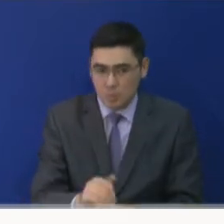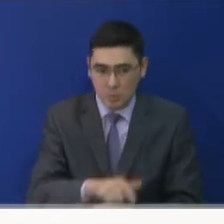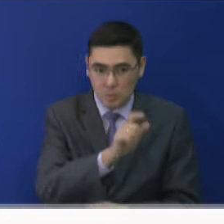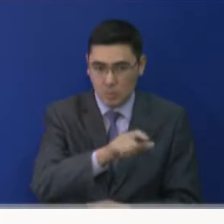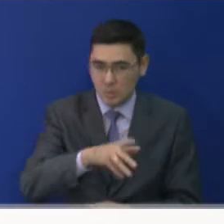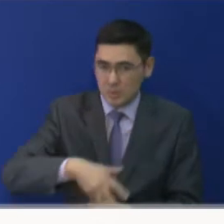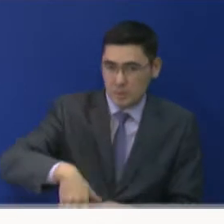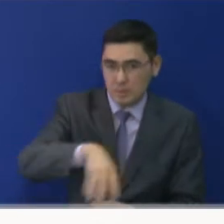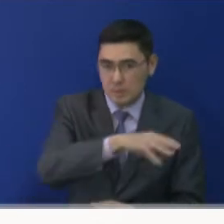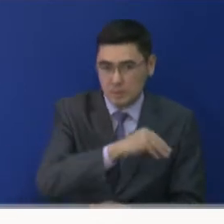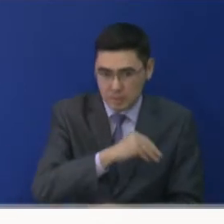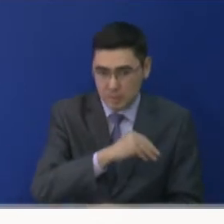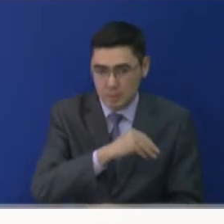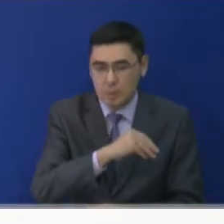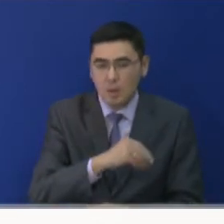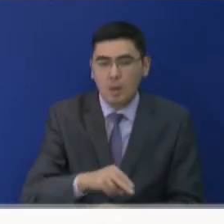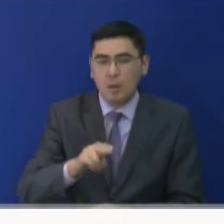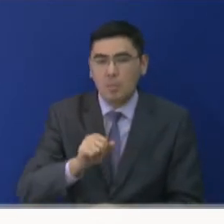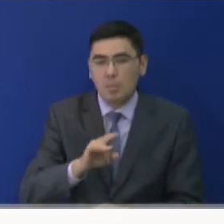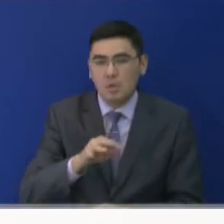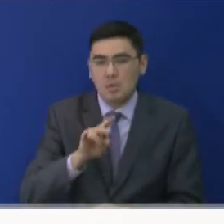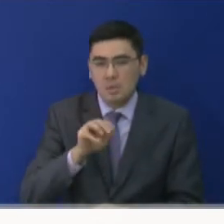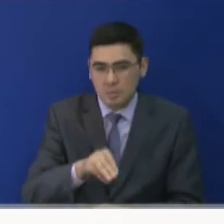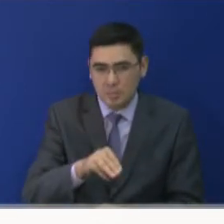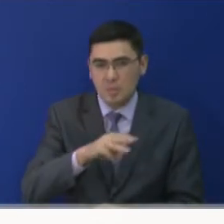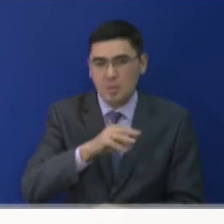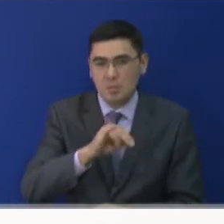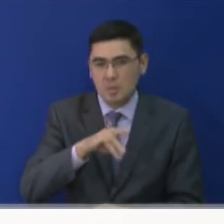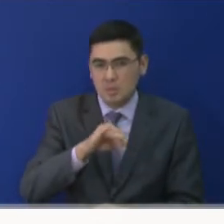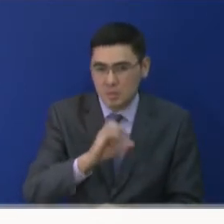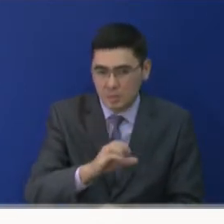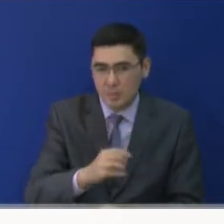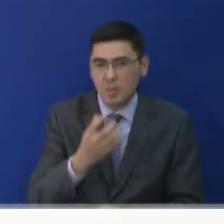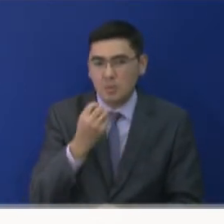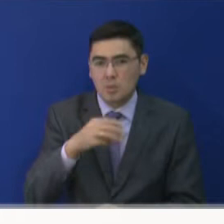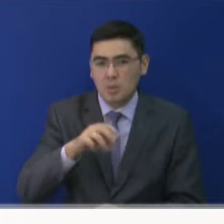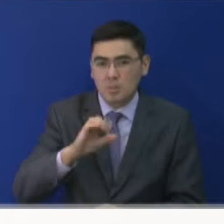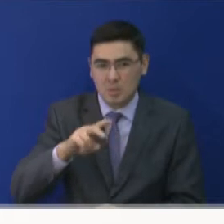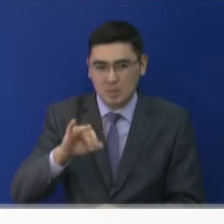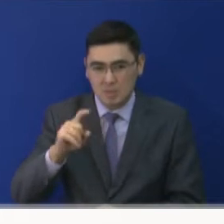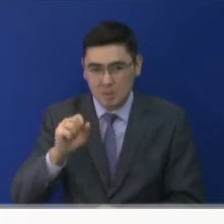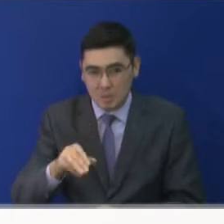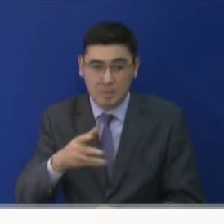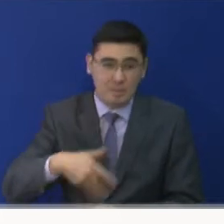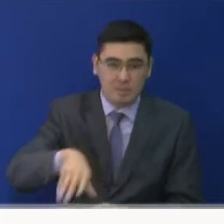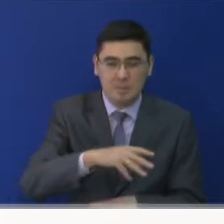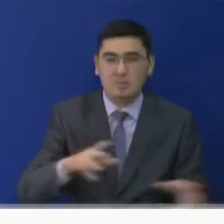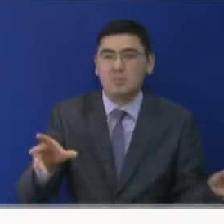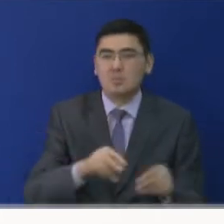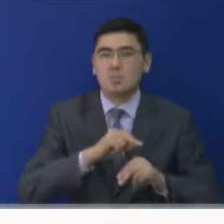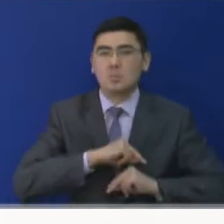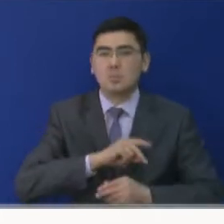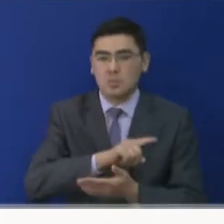белсенді азаматтық ұстанымын танытуға, парламент мәжілісінің және мәслихаттардың алдағы сайлауына ұйымшылдықпен қатысуға шақырамын, деді